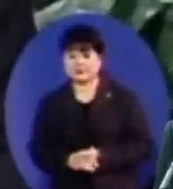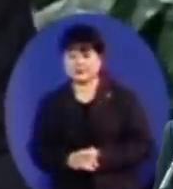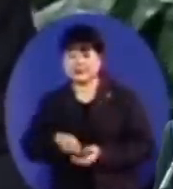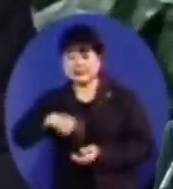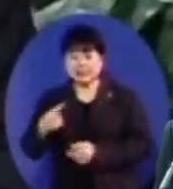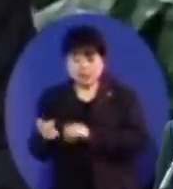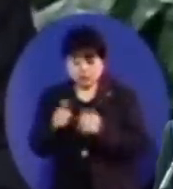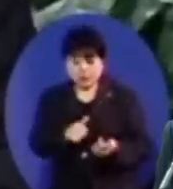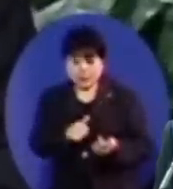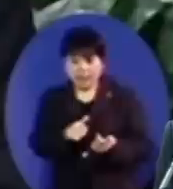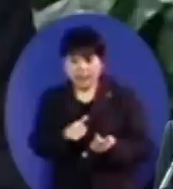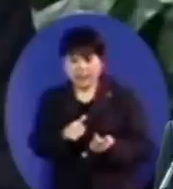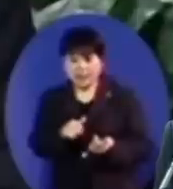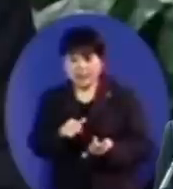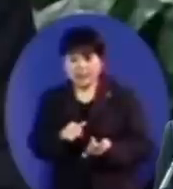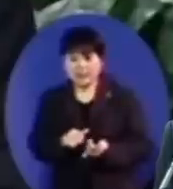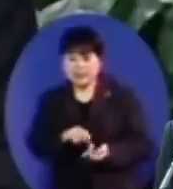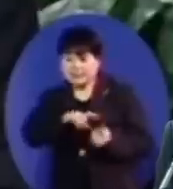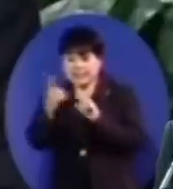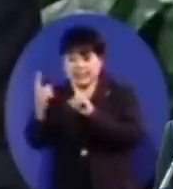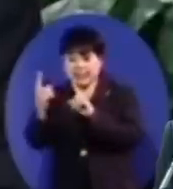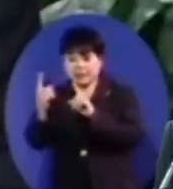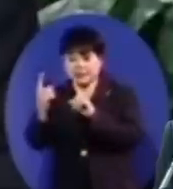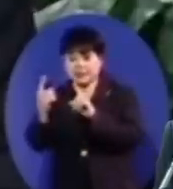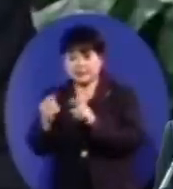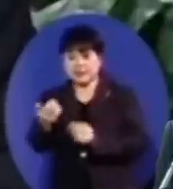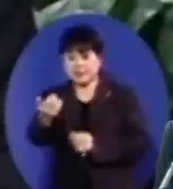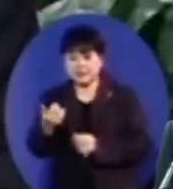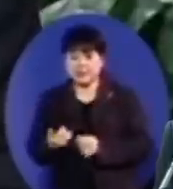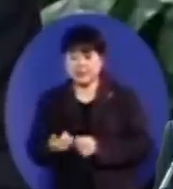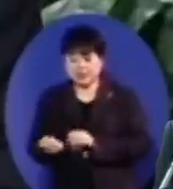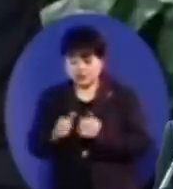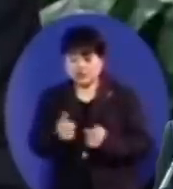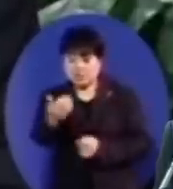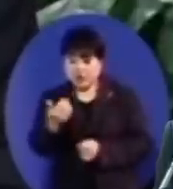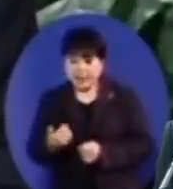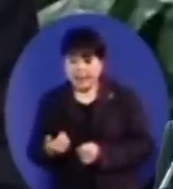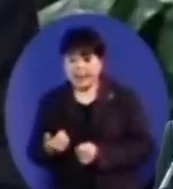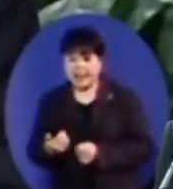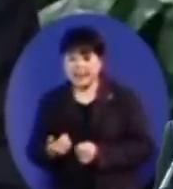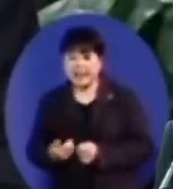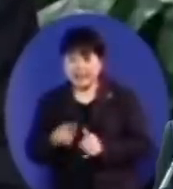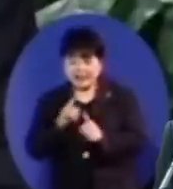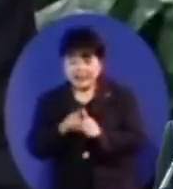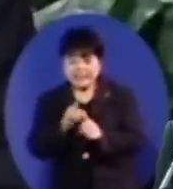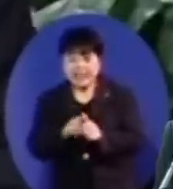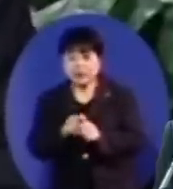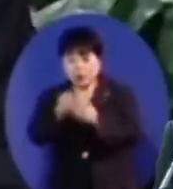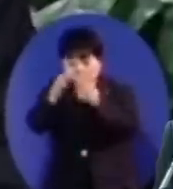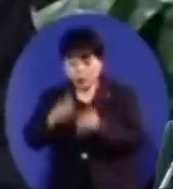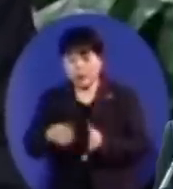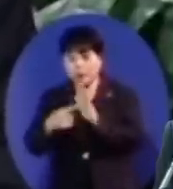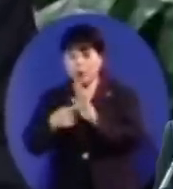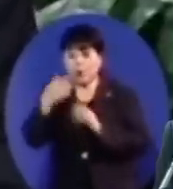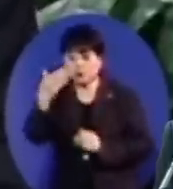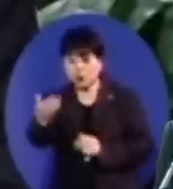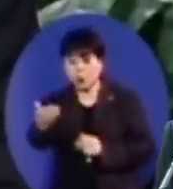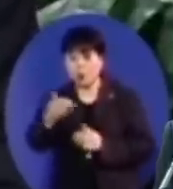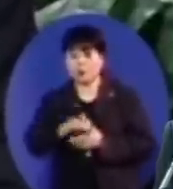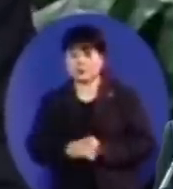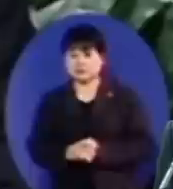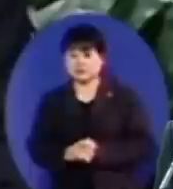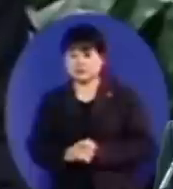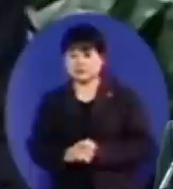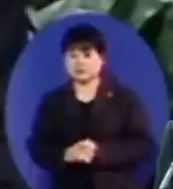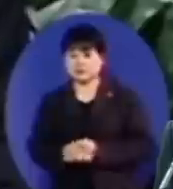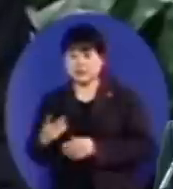자기가 죽었다가 살아날 것을 죽기 전에 나사로를 통해서 보여주시고 그 다음